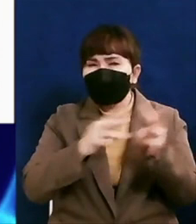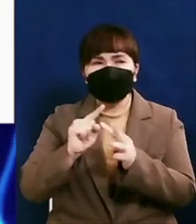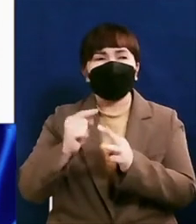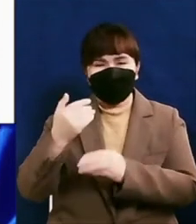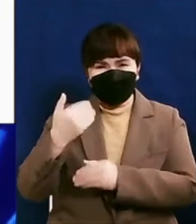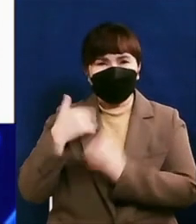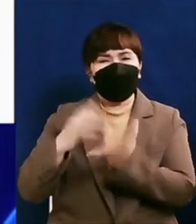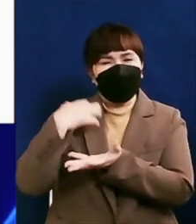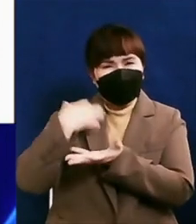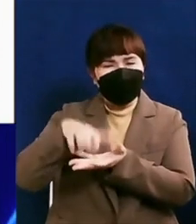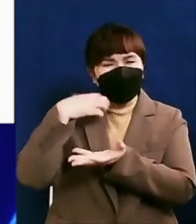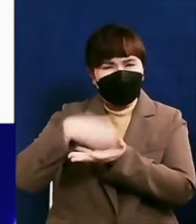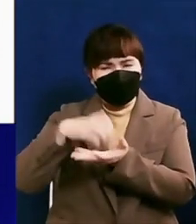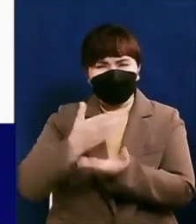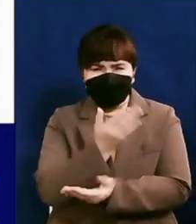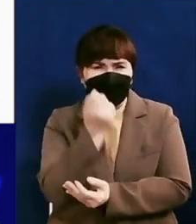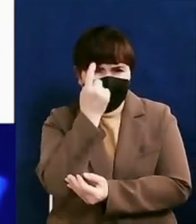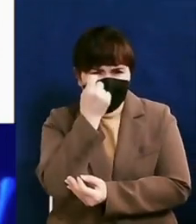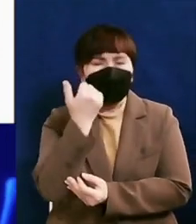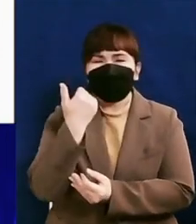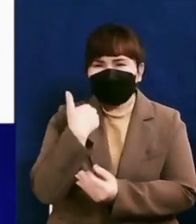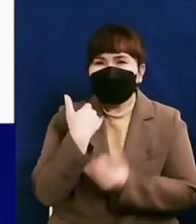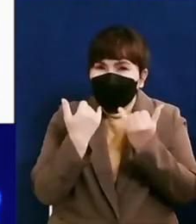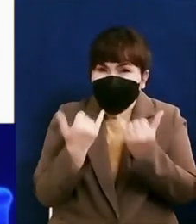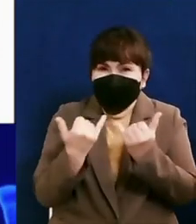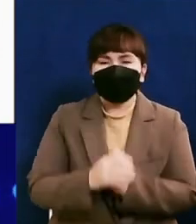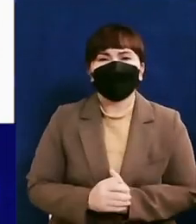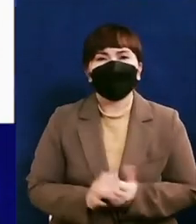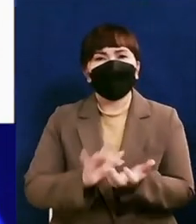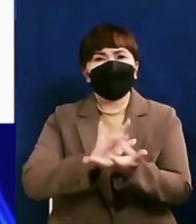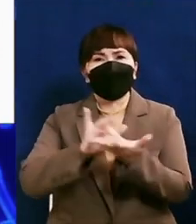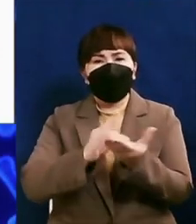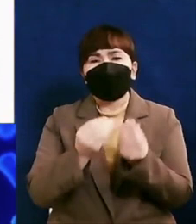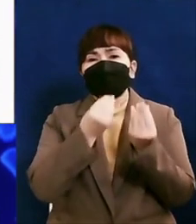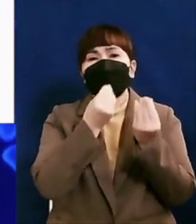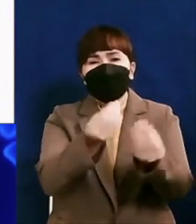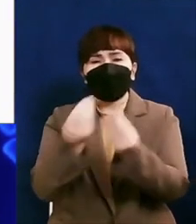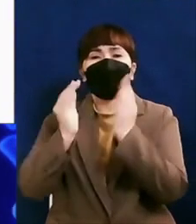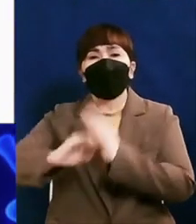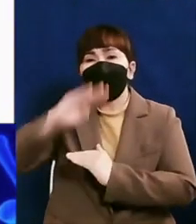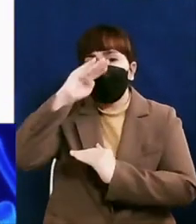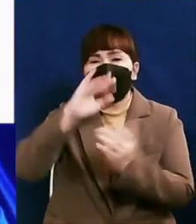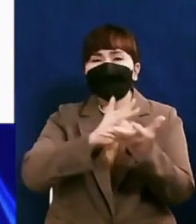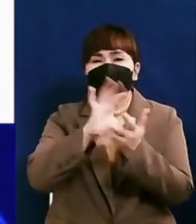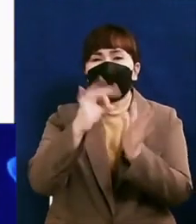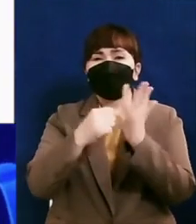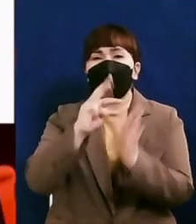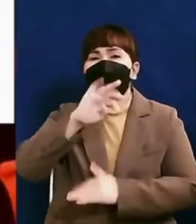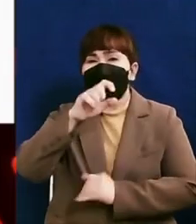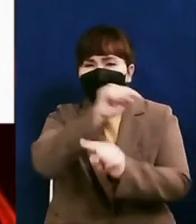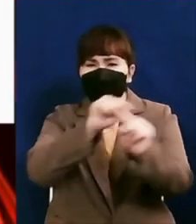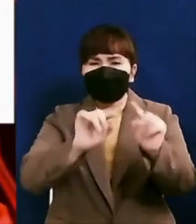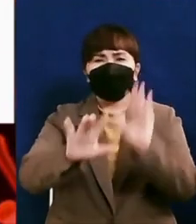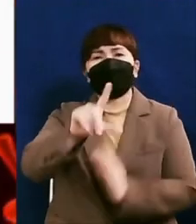นะครับอย่างที่เรียนนะครับยาที่เราจ่ายกันไปนะฮะยาเราใช้ยาฟาวิเนี่ยประมาณ 26% ในบ